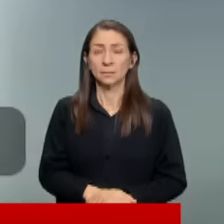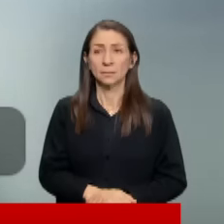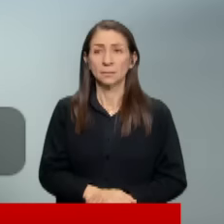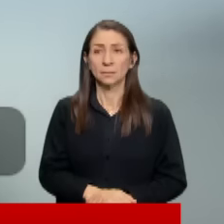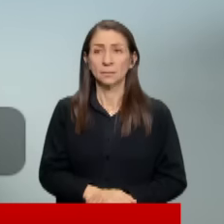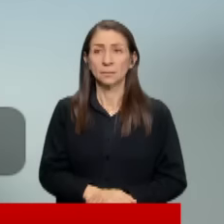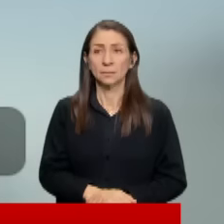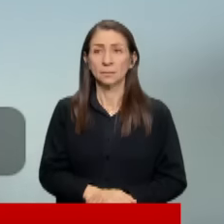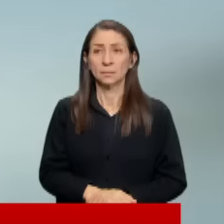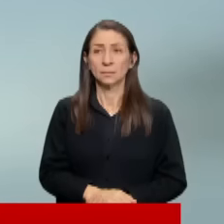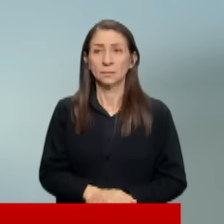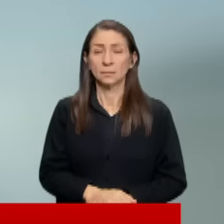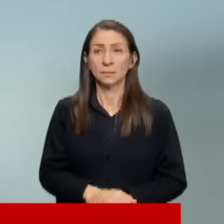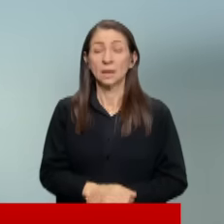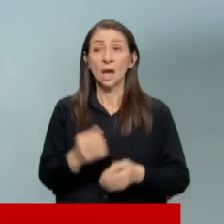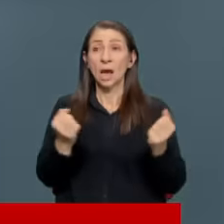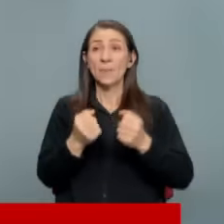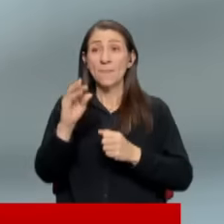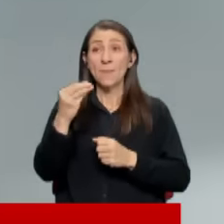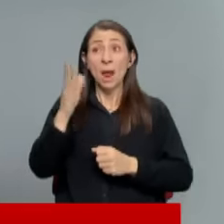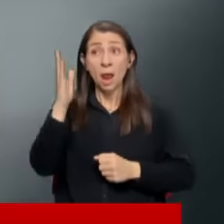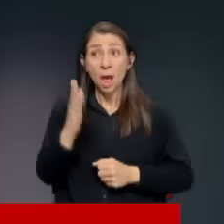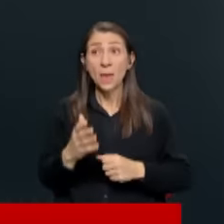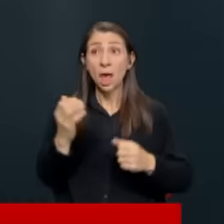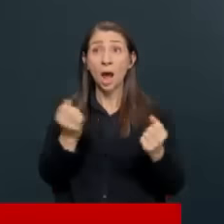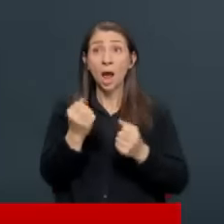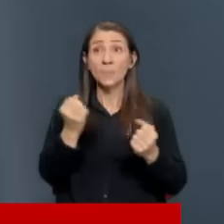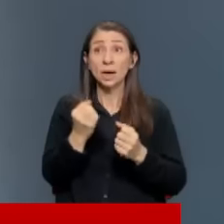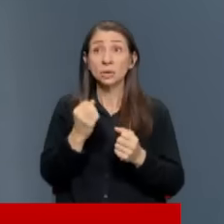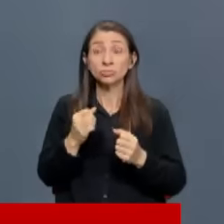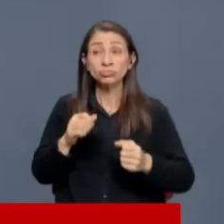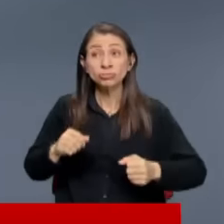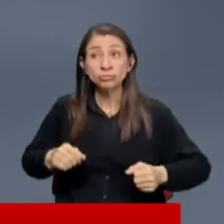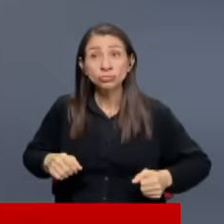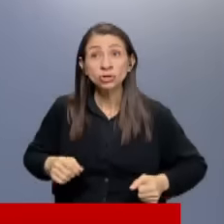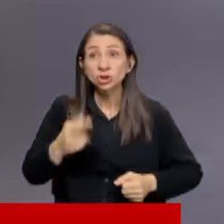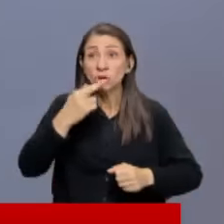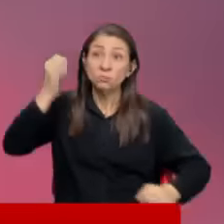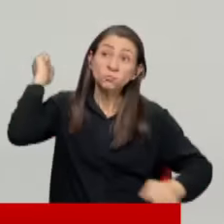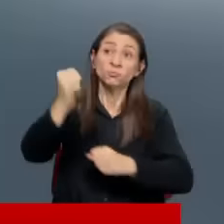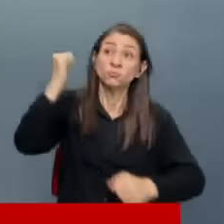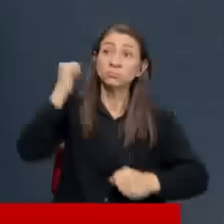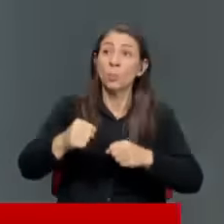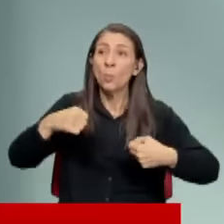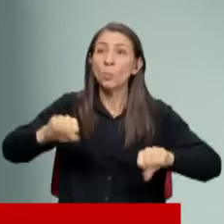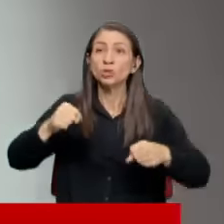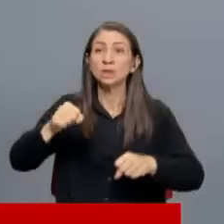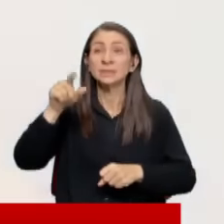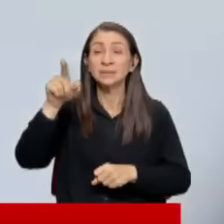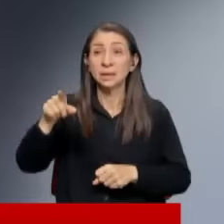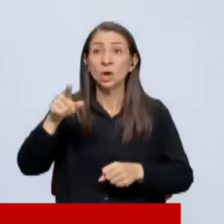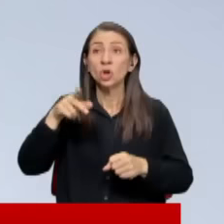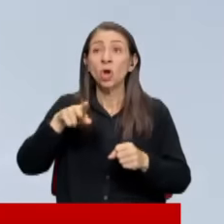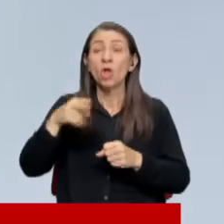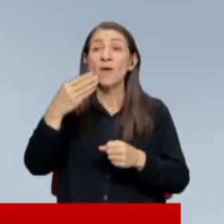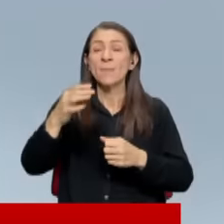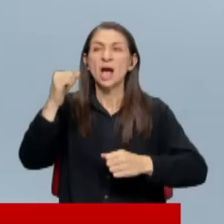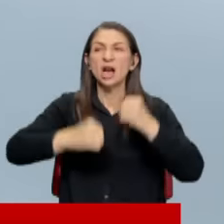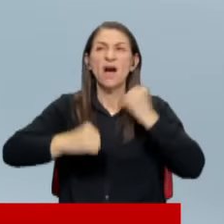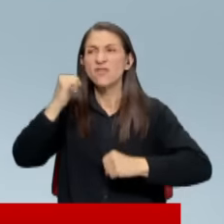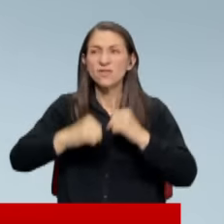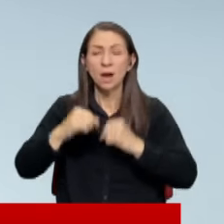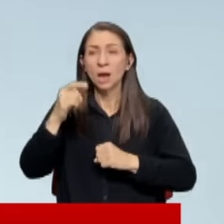Polise şikayet ediyorum sizi. Arabadaki bebeğe rağmen otomobilin üstüne yürüyüp camları yumrukladı motosiklet sürücüsü. Yol verme